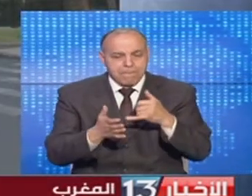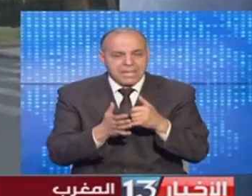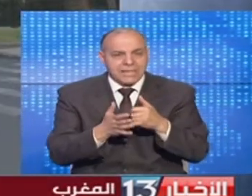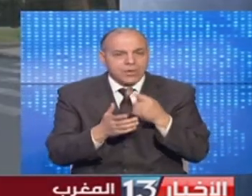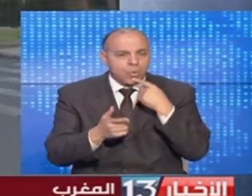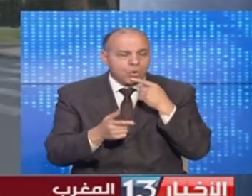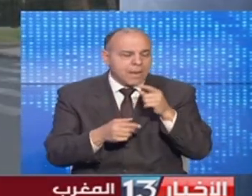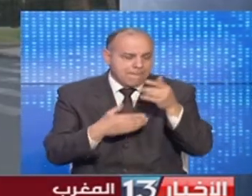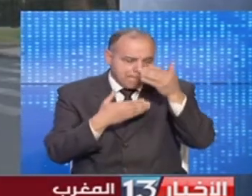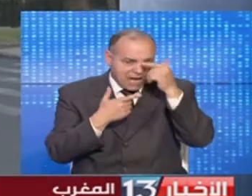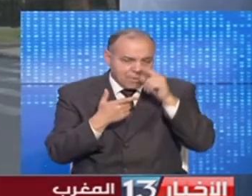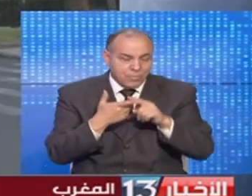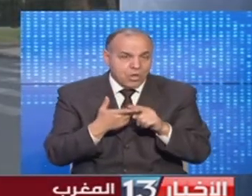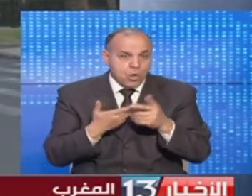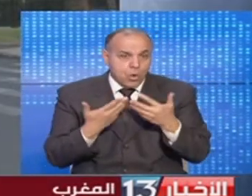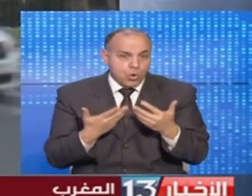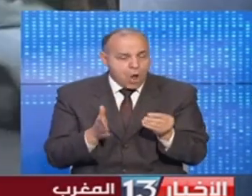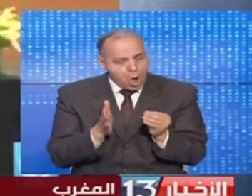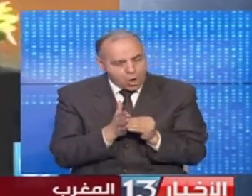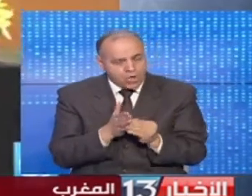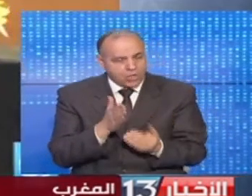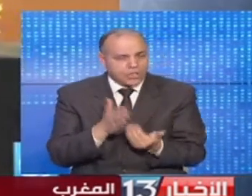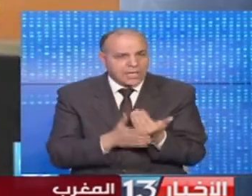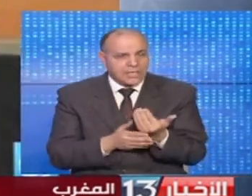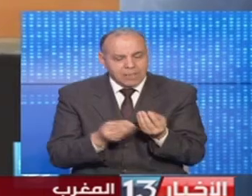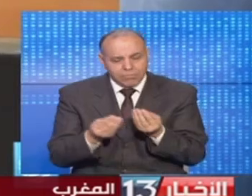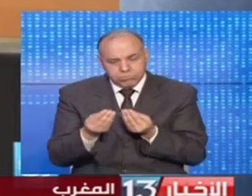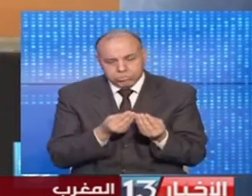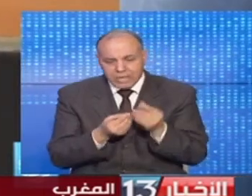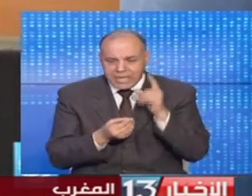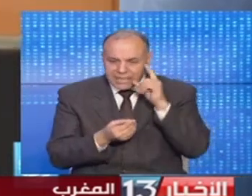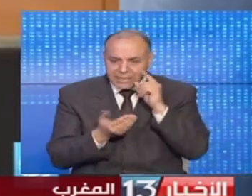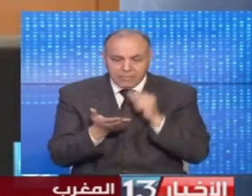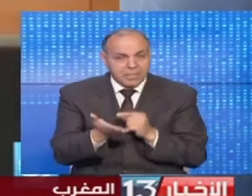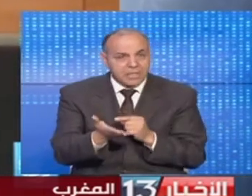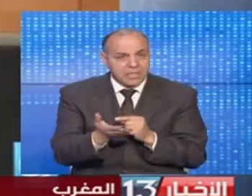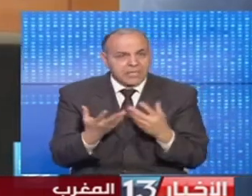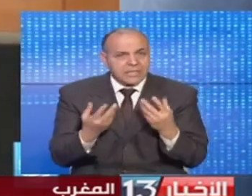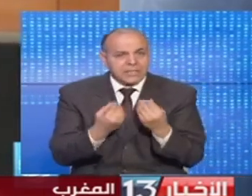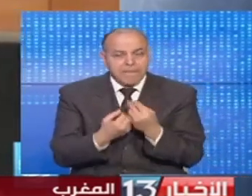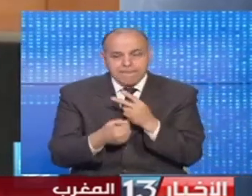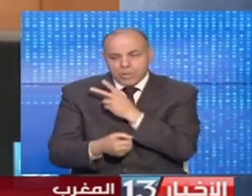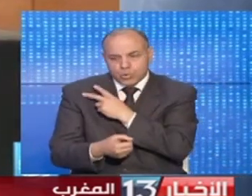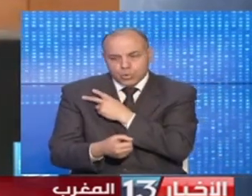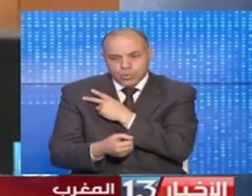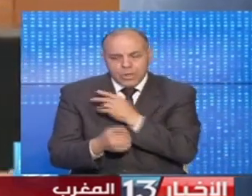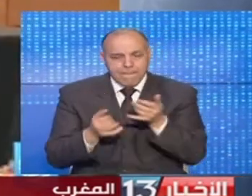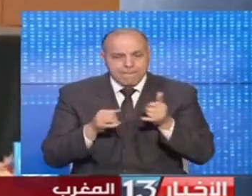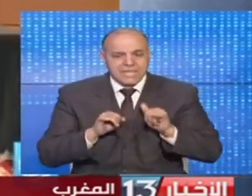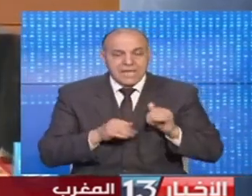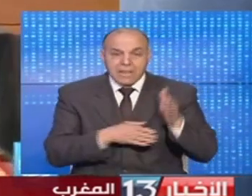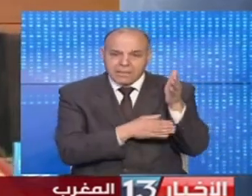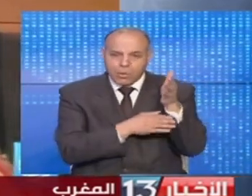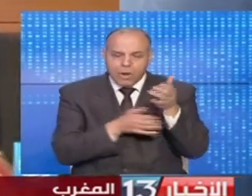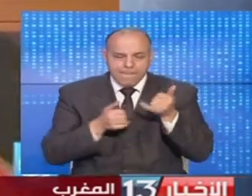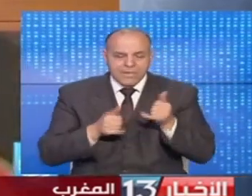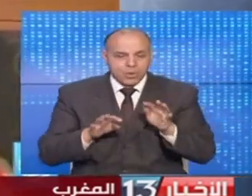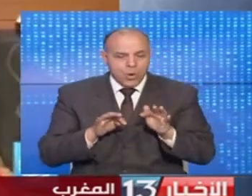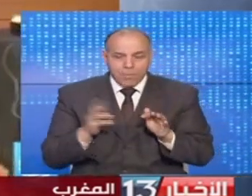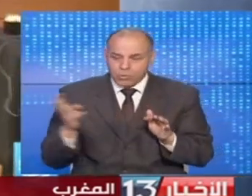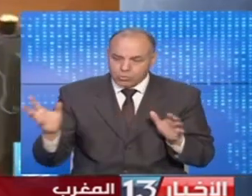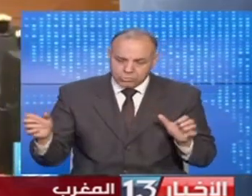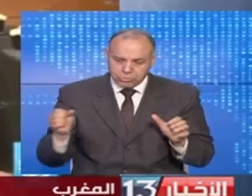طنجه المغربيه يحتضن المغرب من جديد جوله اخرى من الحوار الليبي تجمع وفدين من المجلس الاعلى للدوله ومجلس النواب